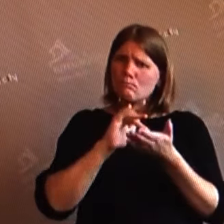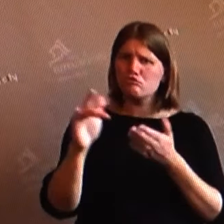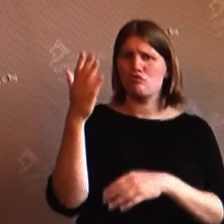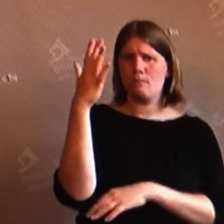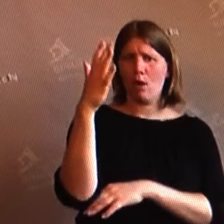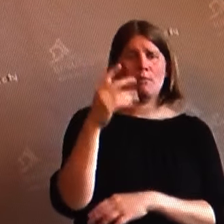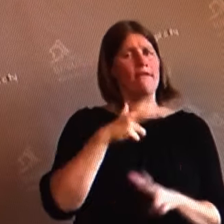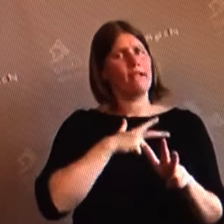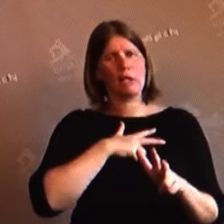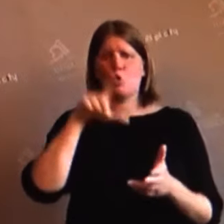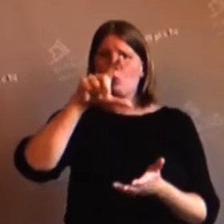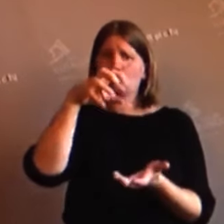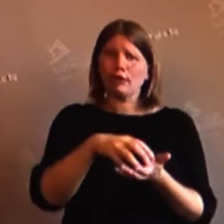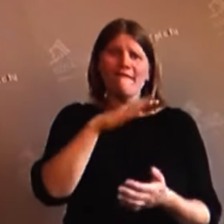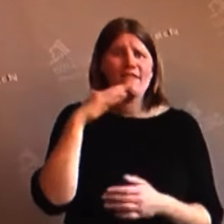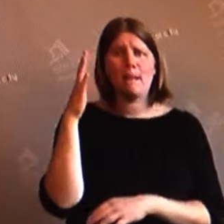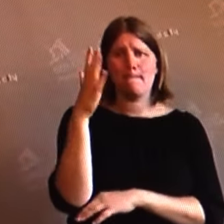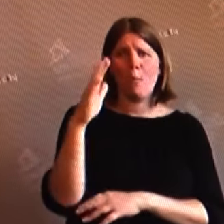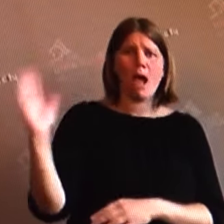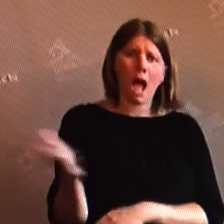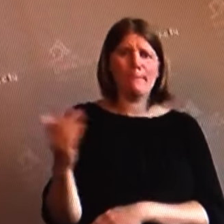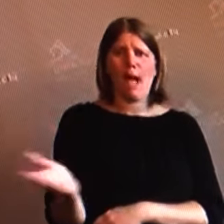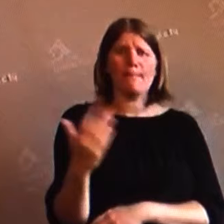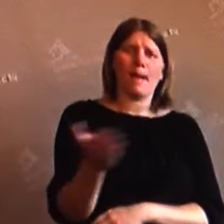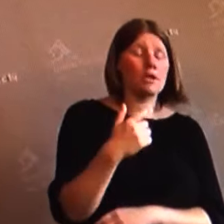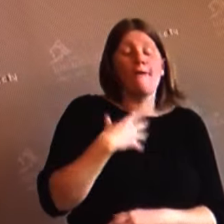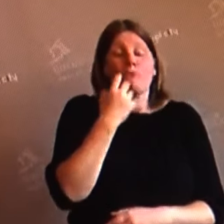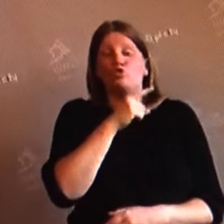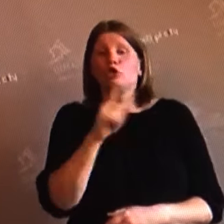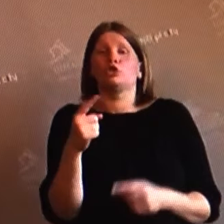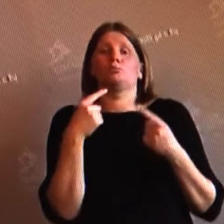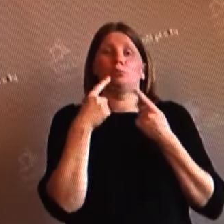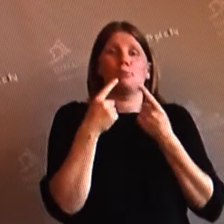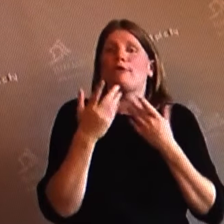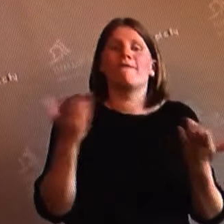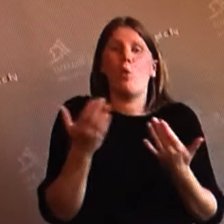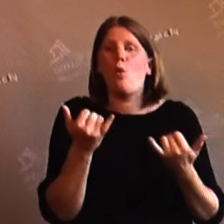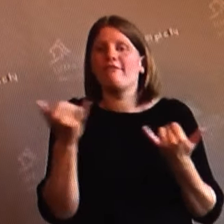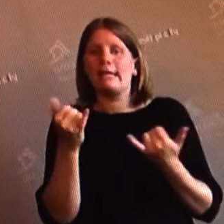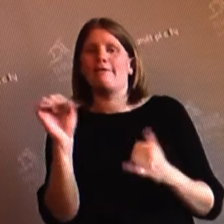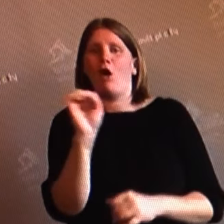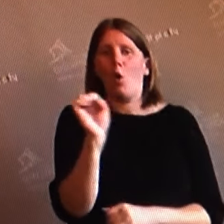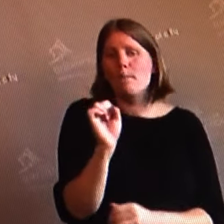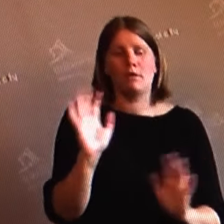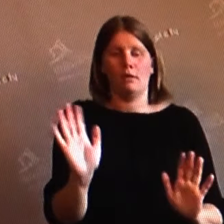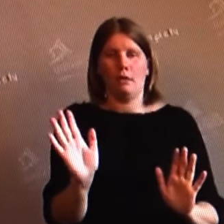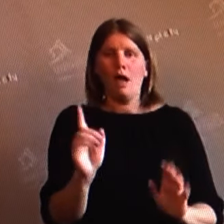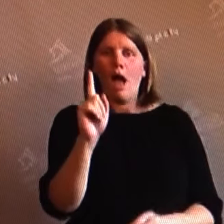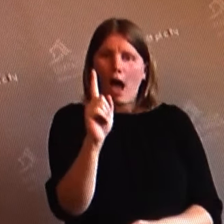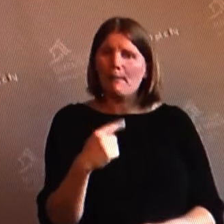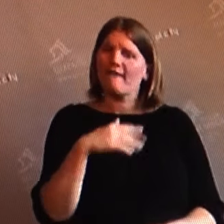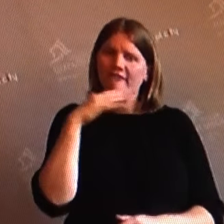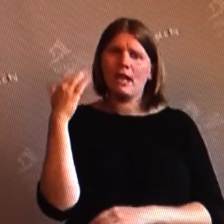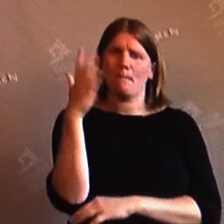Baum verloren. Ich will gar nicht polemisieren, wieso, wo, wie er wird. Wir haben da terribel viel verloren. Aber wenn man vier Drohnen um das